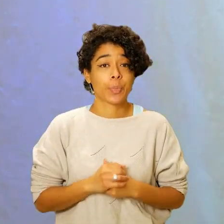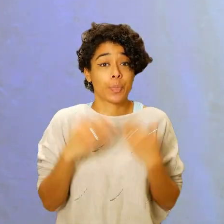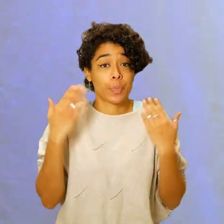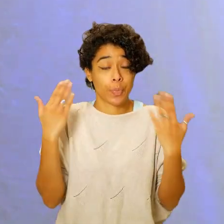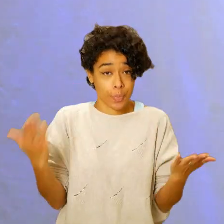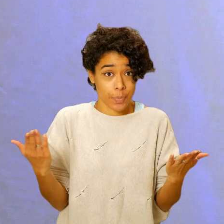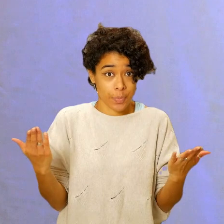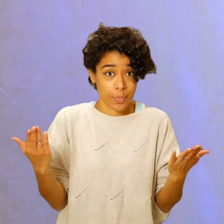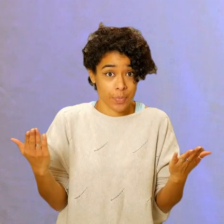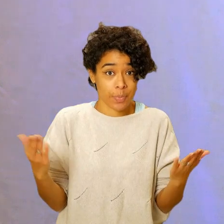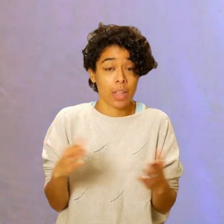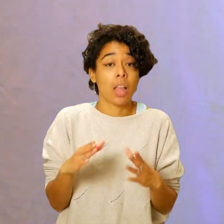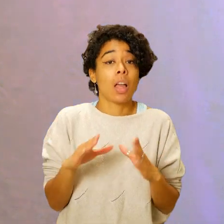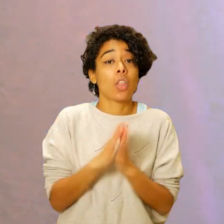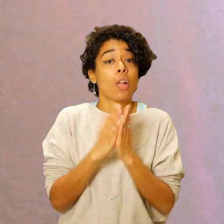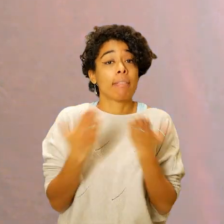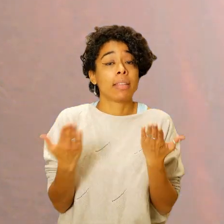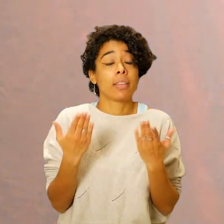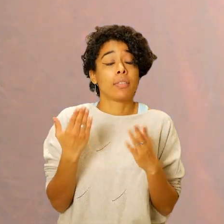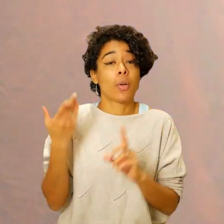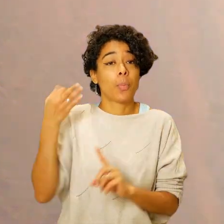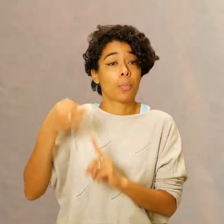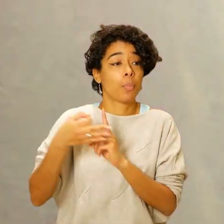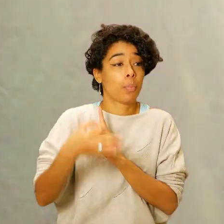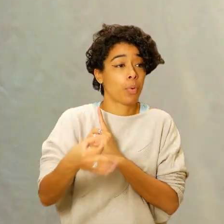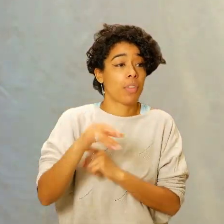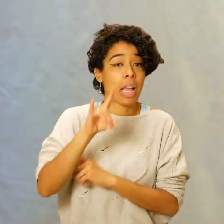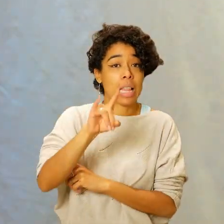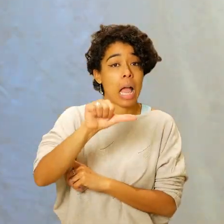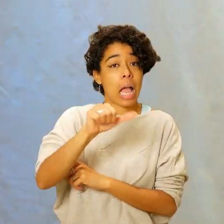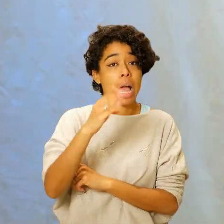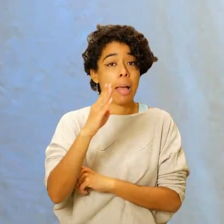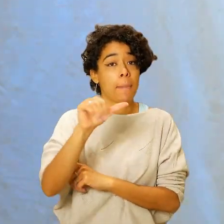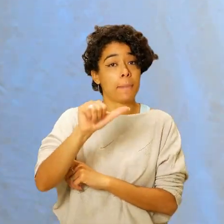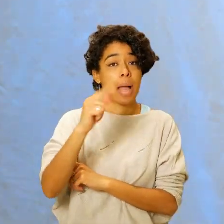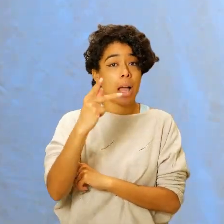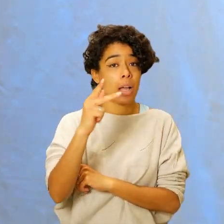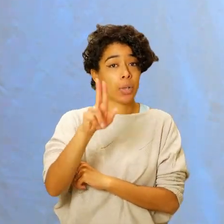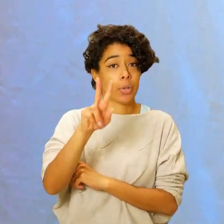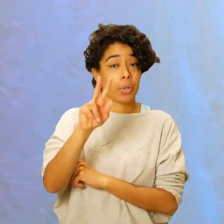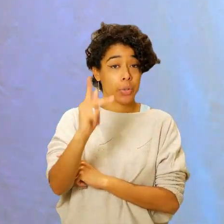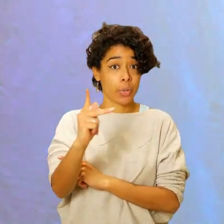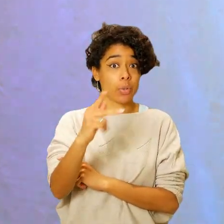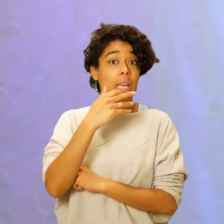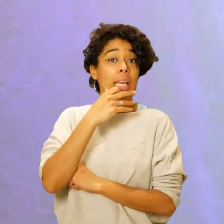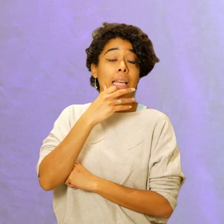va dire dans Habakkuk. Cette parole, si elle tarde, attends-la.